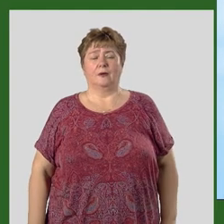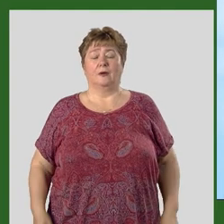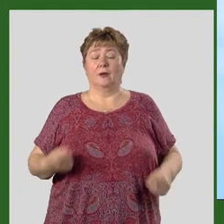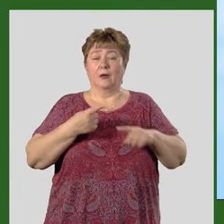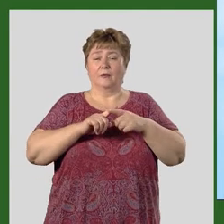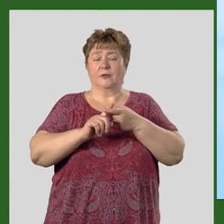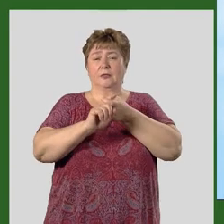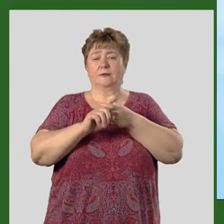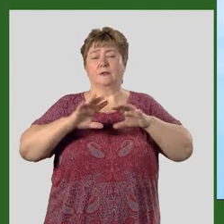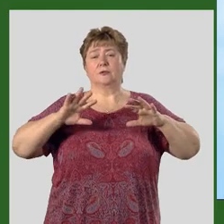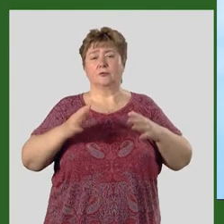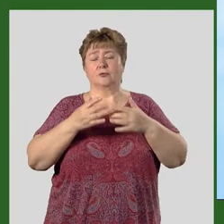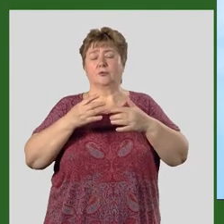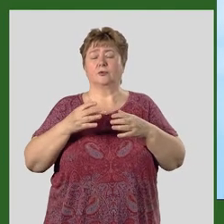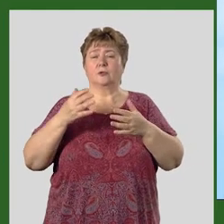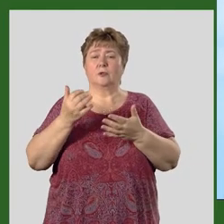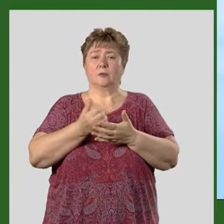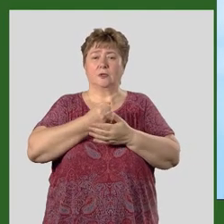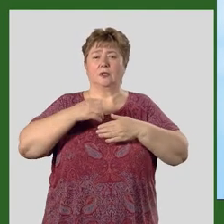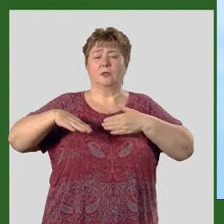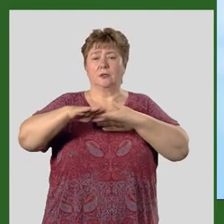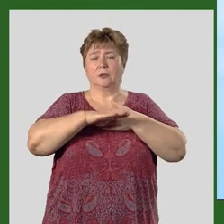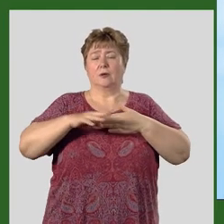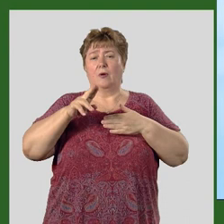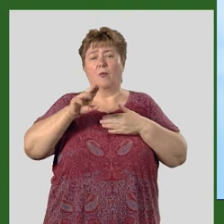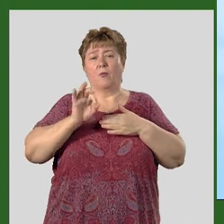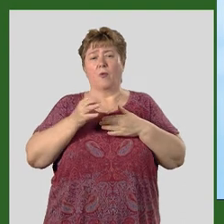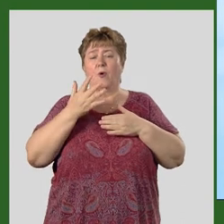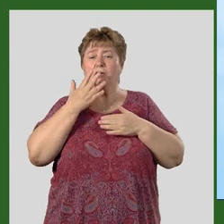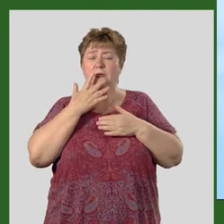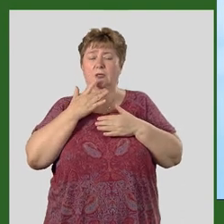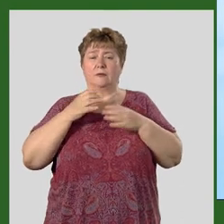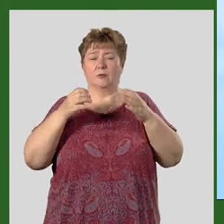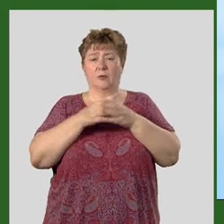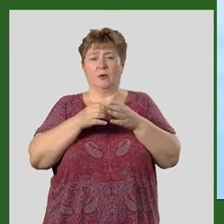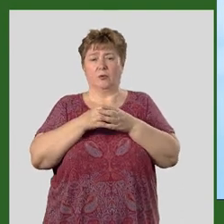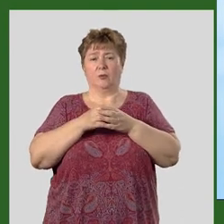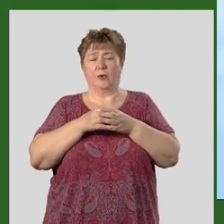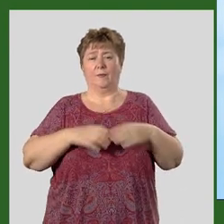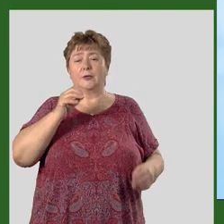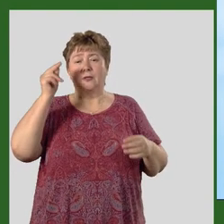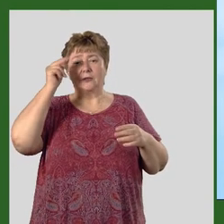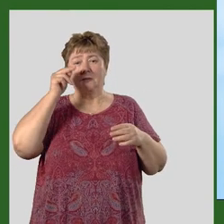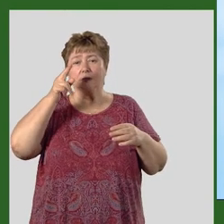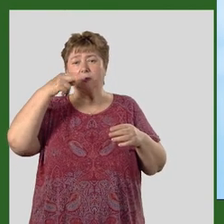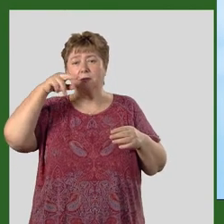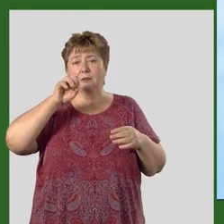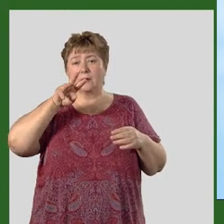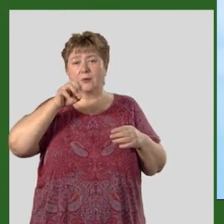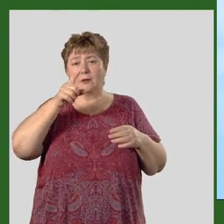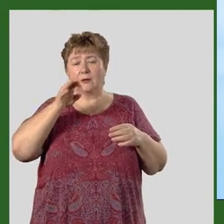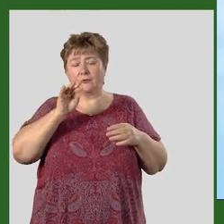В этой связи происходит определение территорий и по языковым группам. При изучении